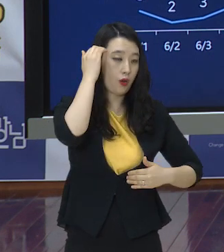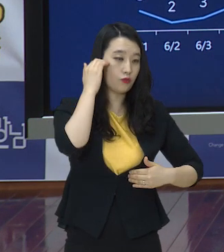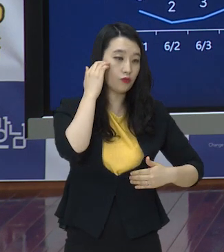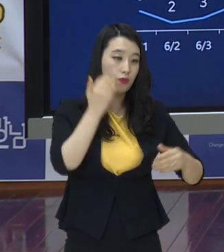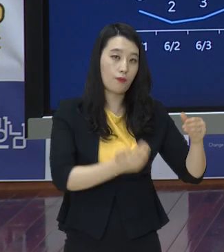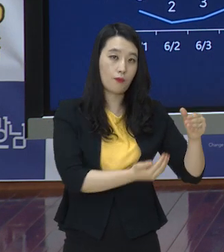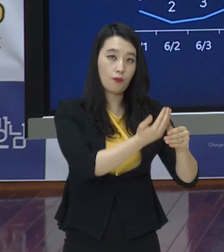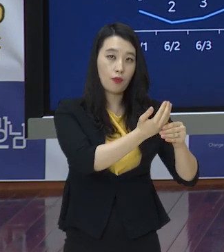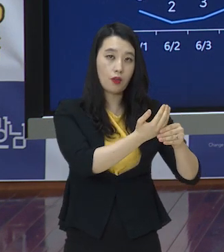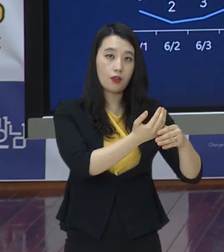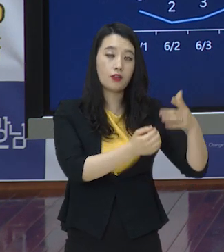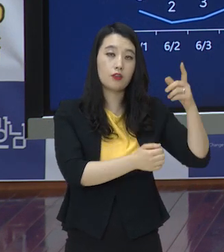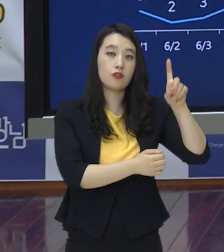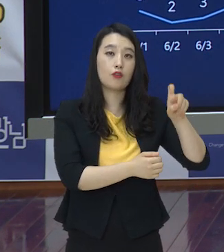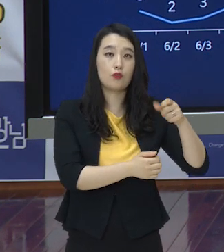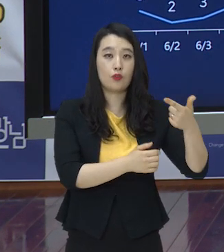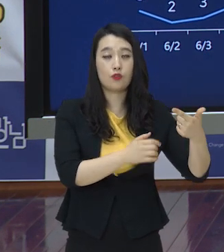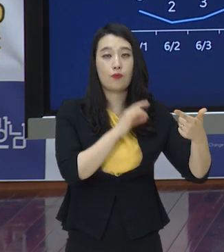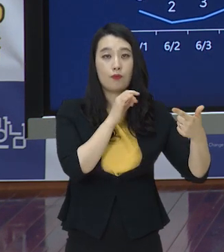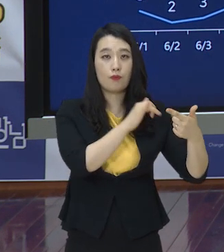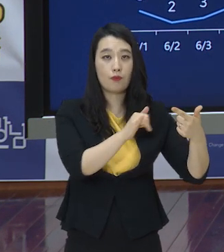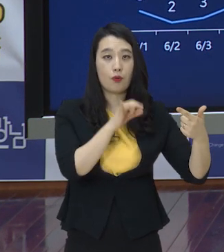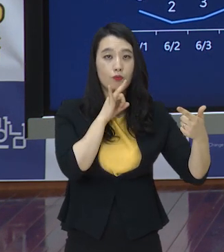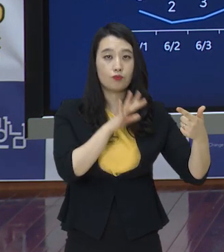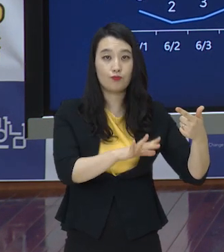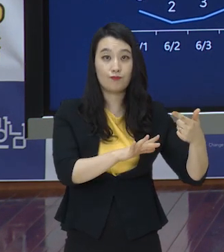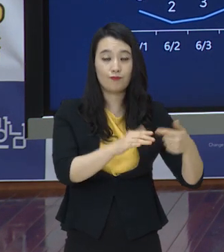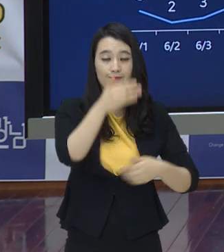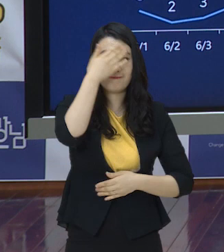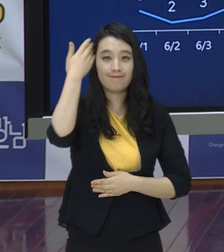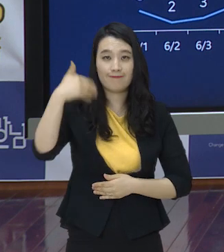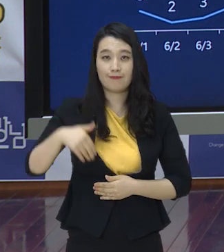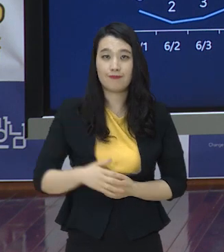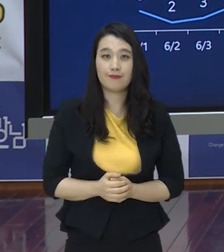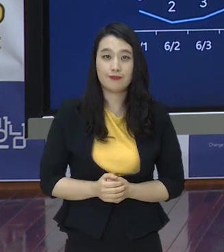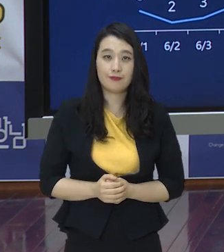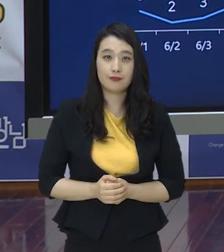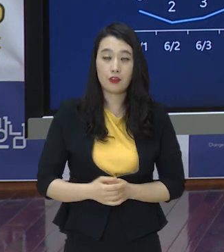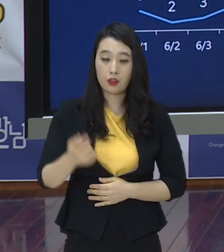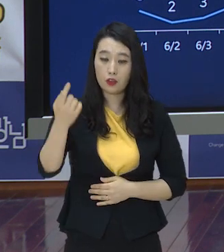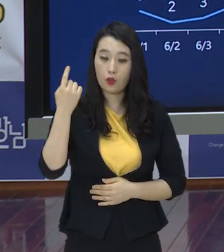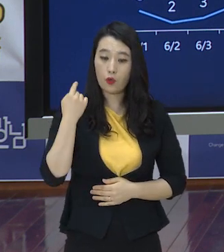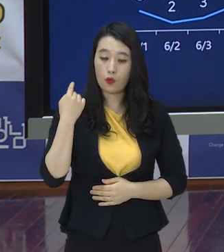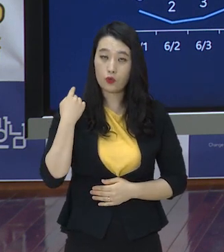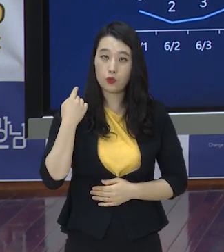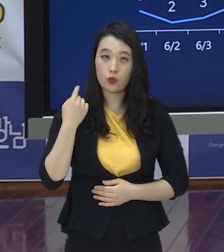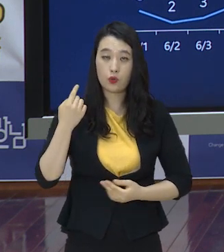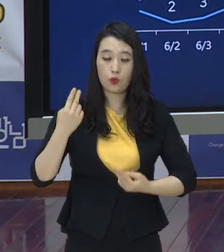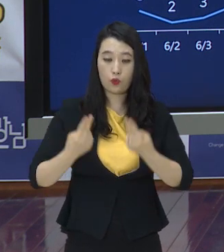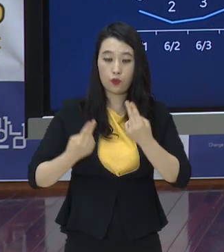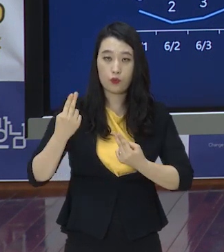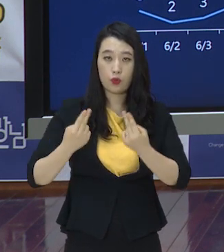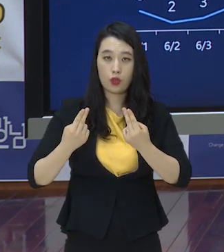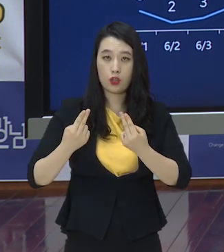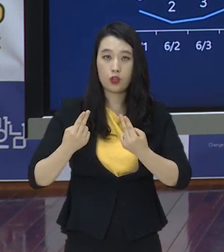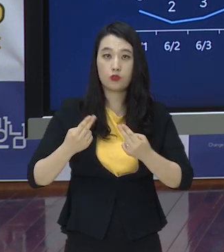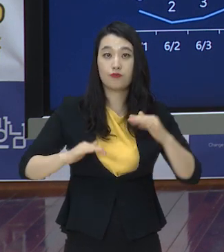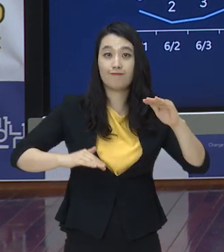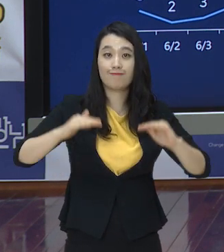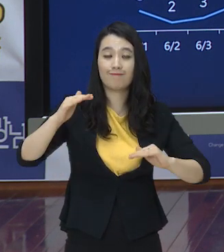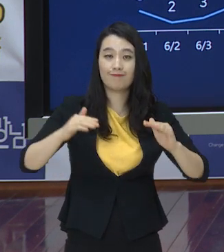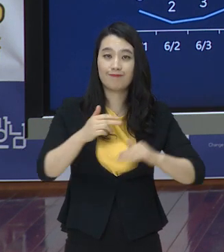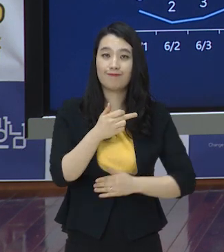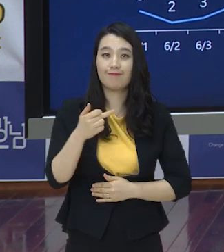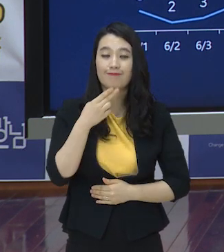확진자는 16명에 그쳐 그나마 다행입니다. 전날 국내에서 발생한 11건과 큰 차이가